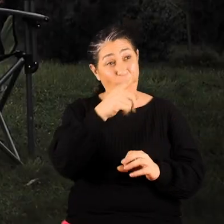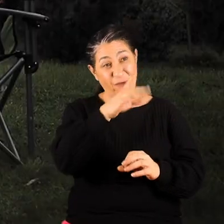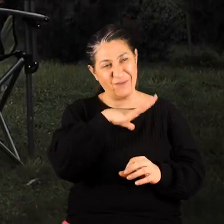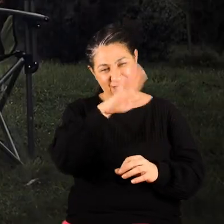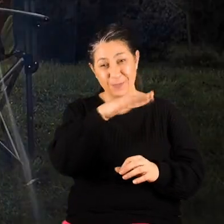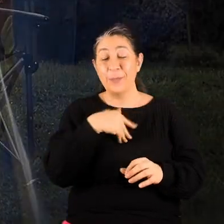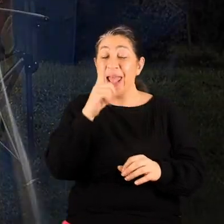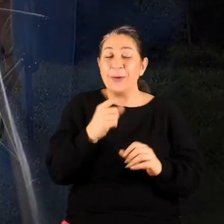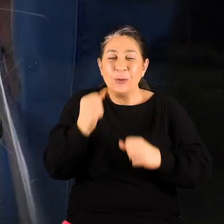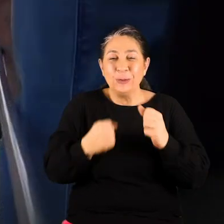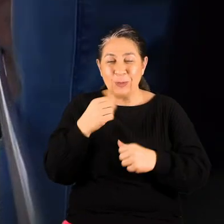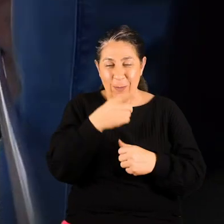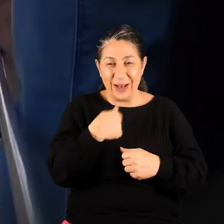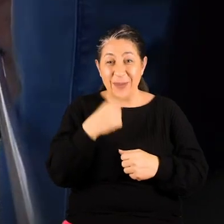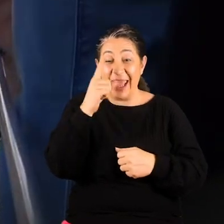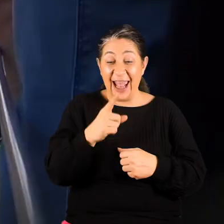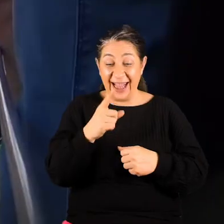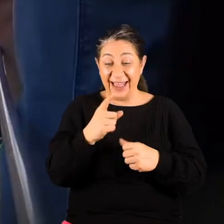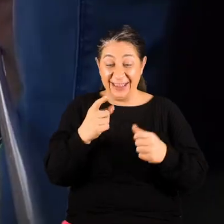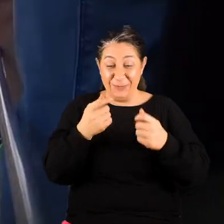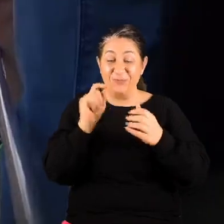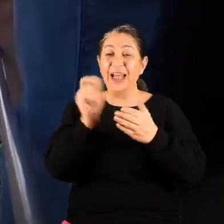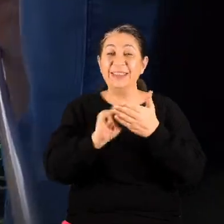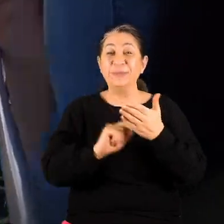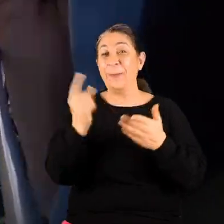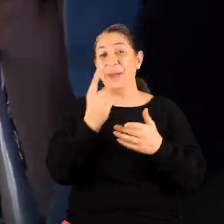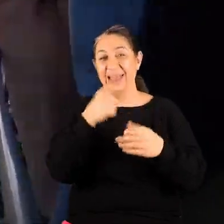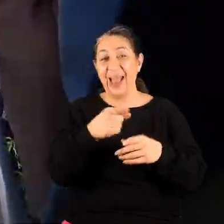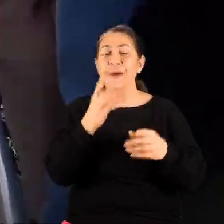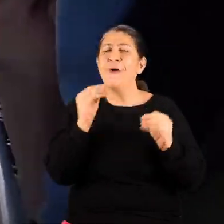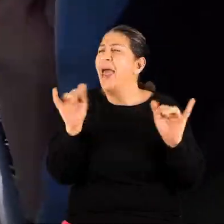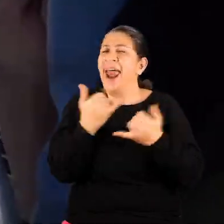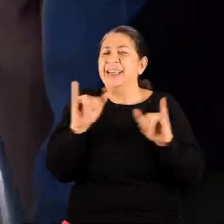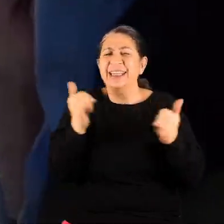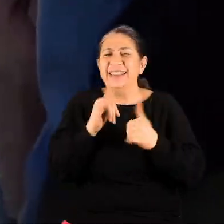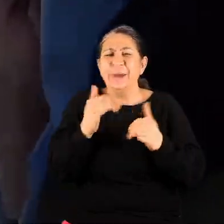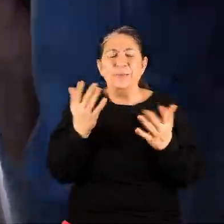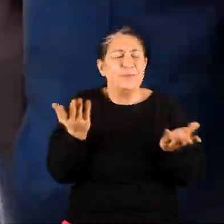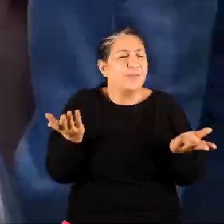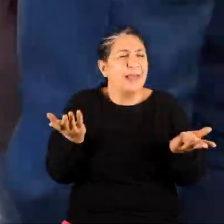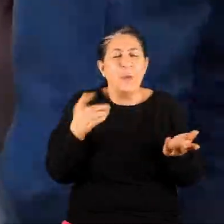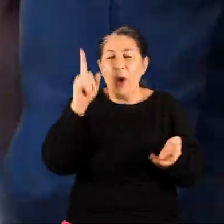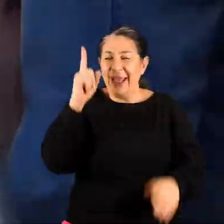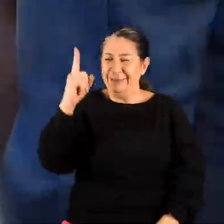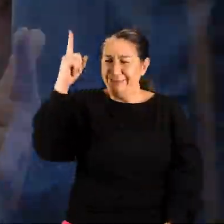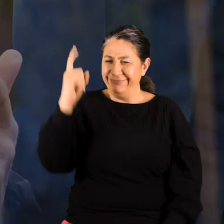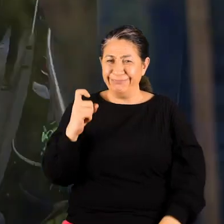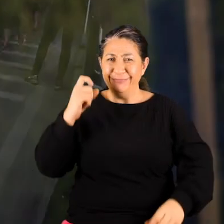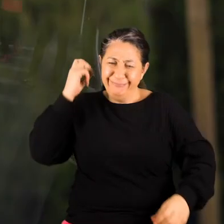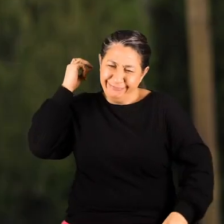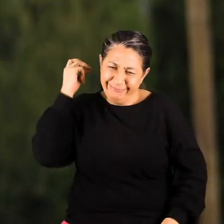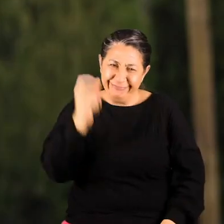evet, orada. O benim ilk koşumdu. Benim de ilk vloglarımdan biriydi zaten. Evet, çok acayip eğlenceliydi yani. Böyle bir o ilk silahla